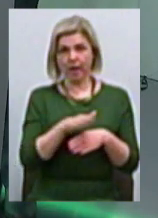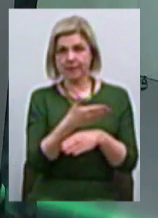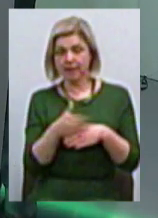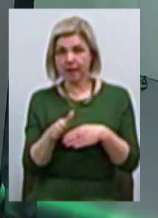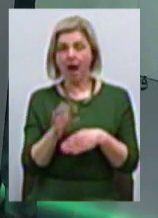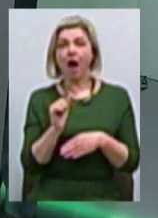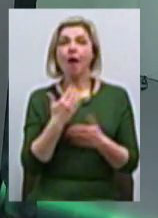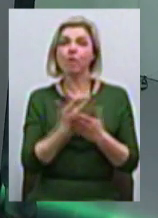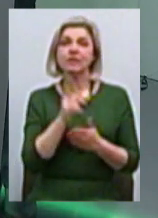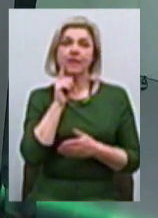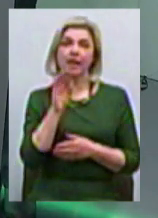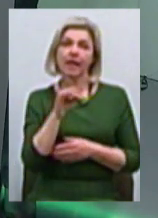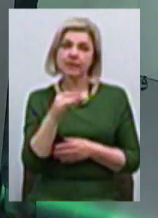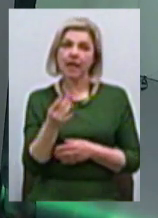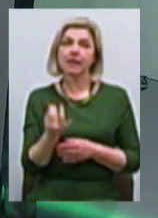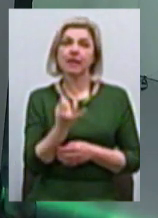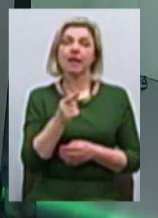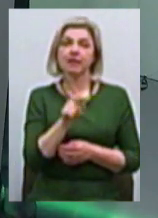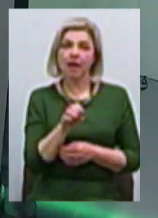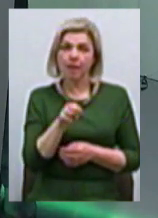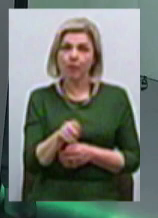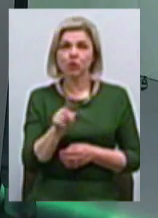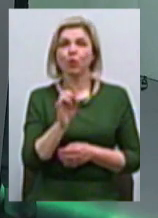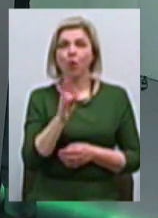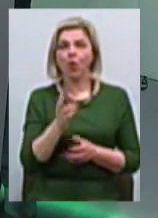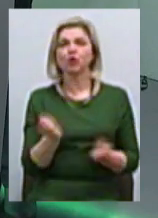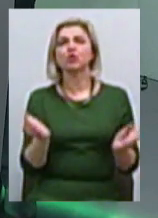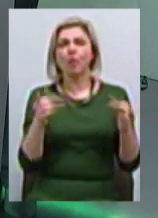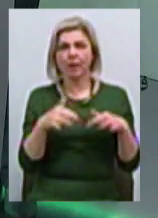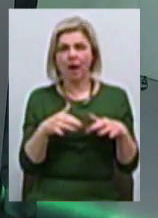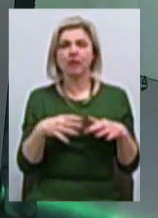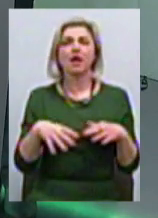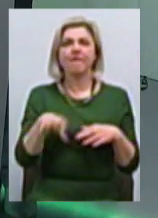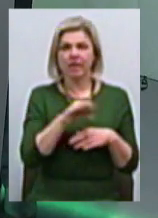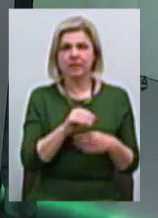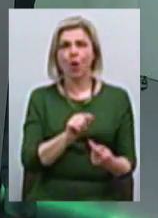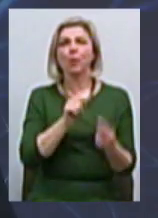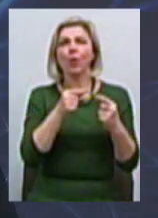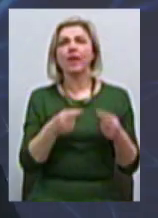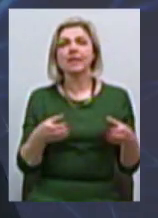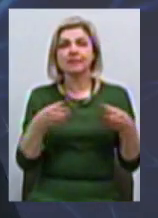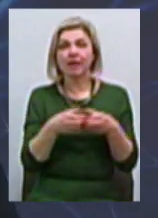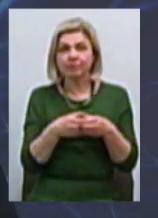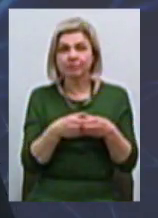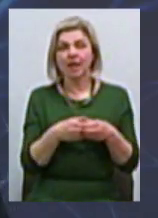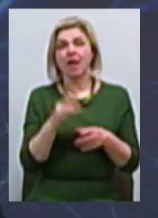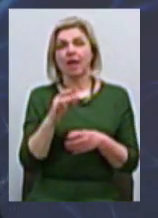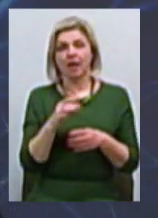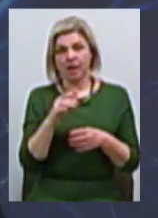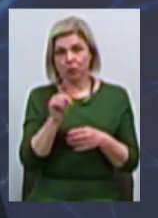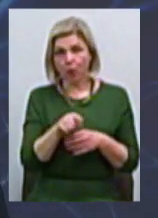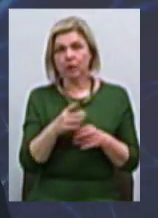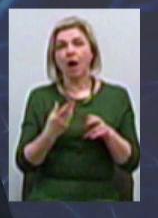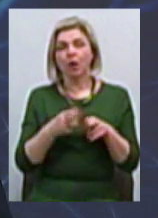как раз Зеленский интересен тем, что он собрал фактически весь протестный электорат, тот, который раньше